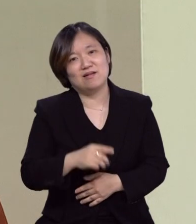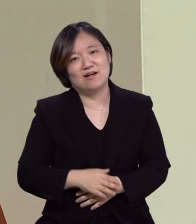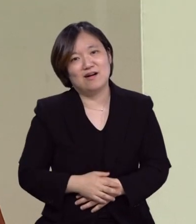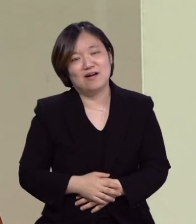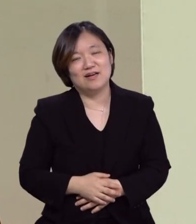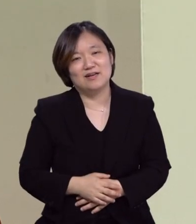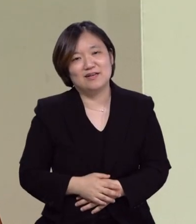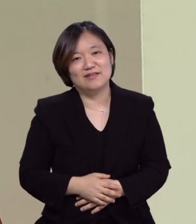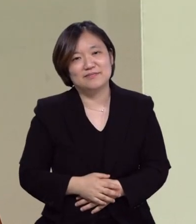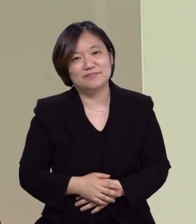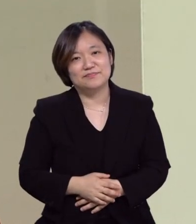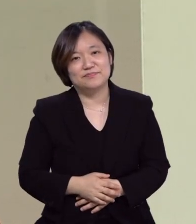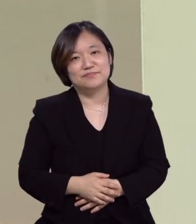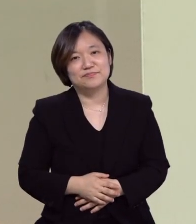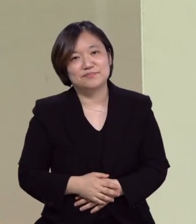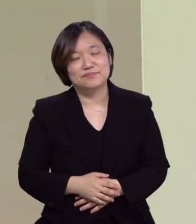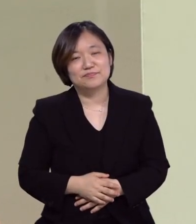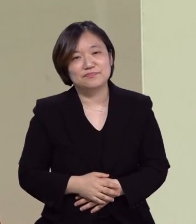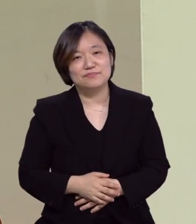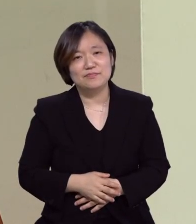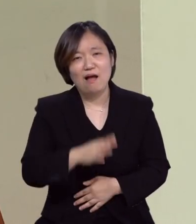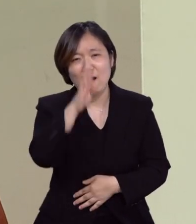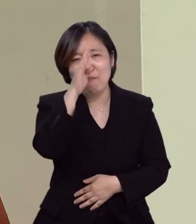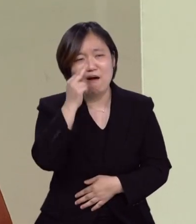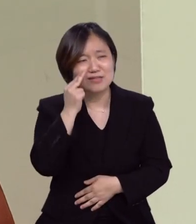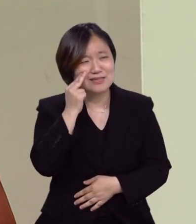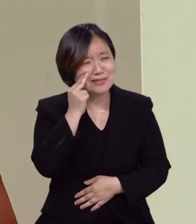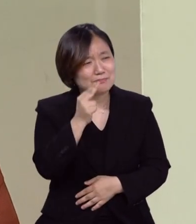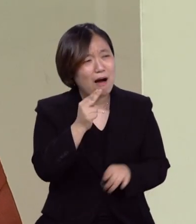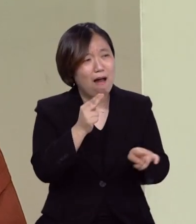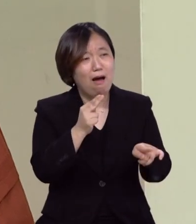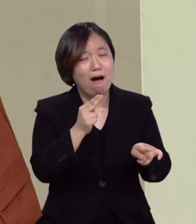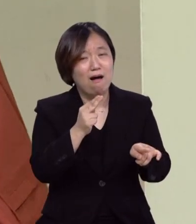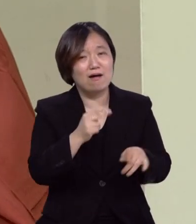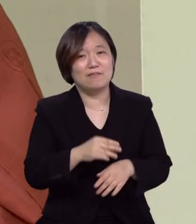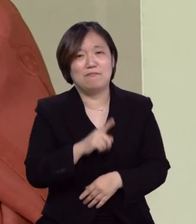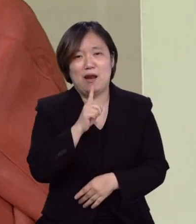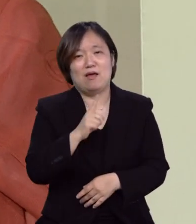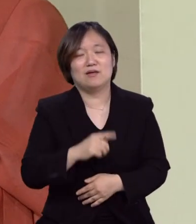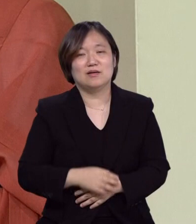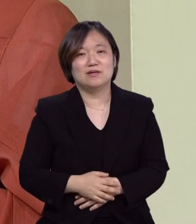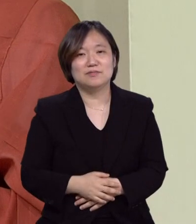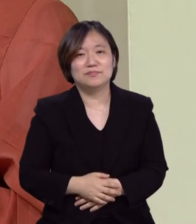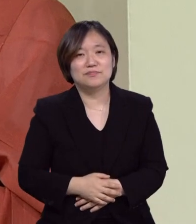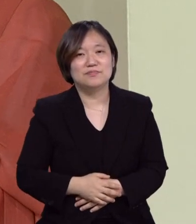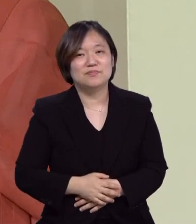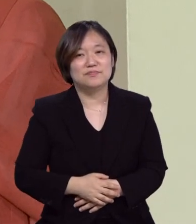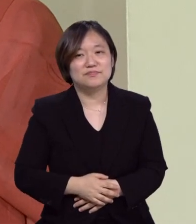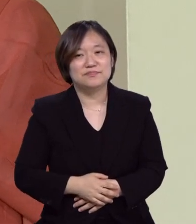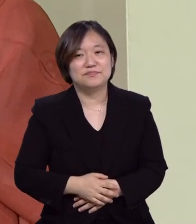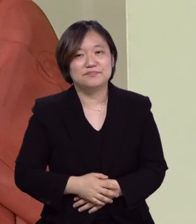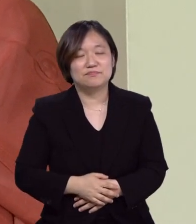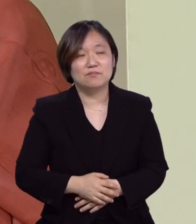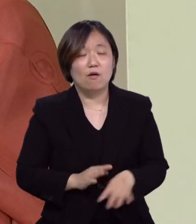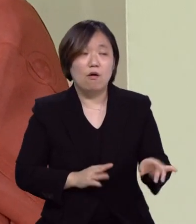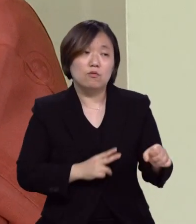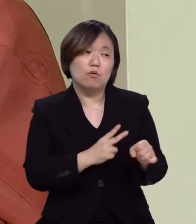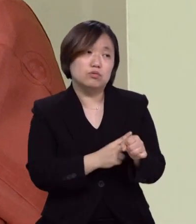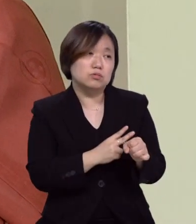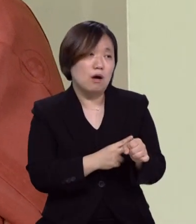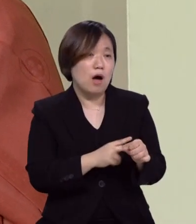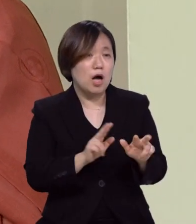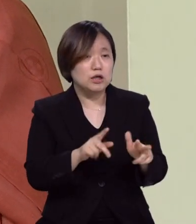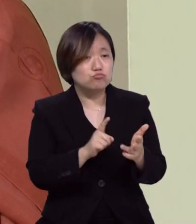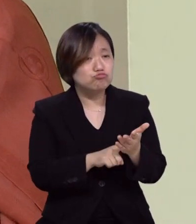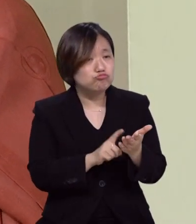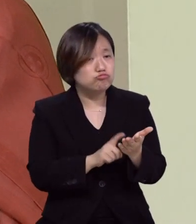놀라는 그런 이제 진단 결과를 받게 됩니다 그러니까 의사가 당장